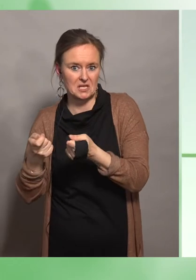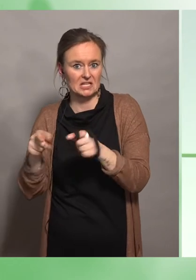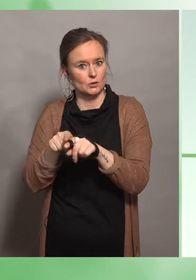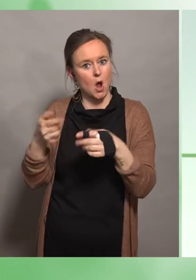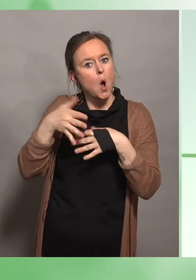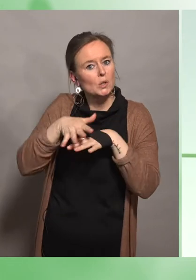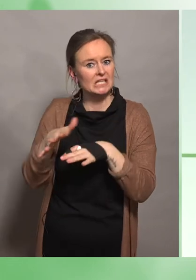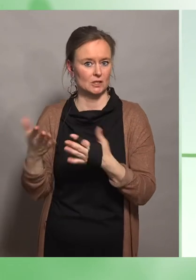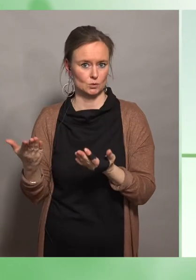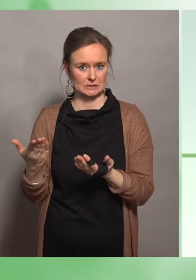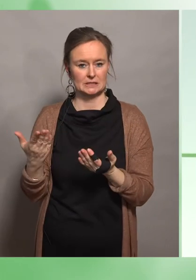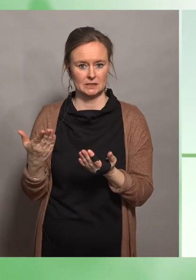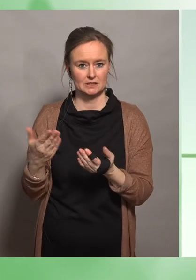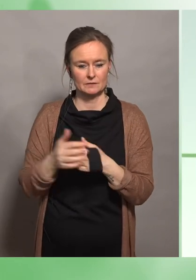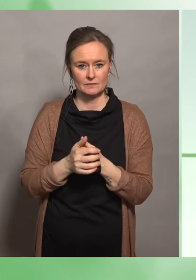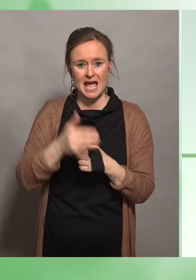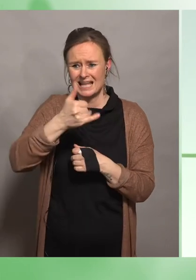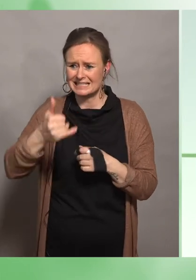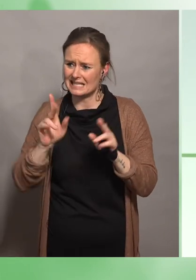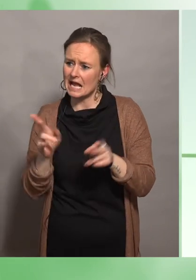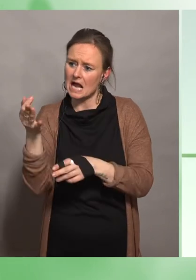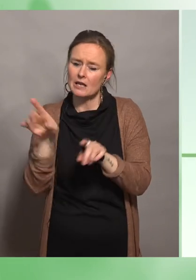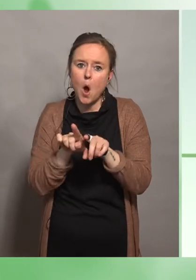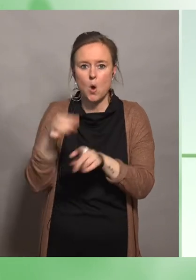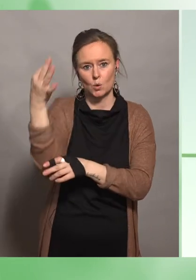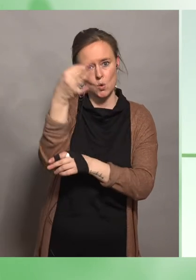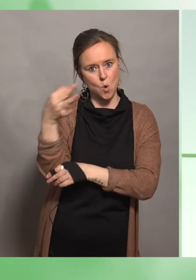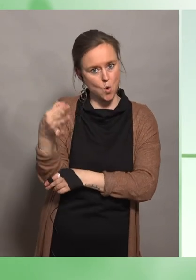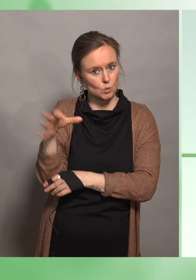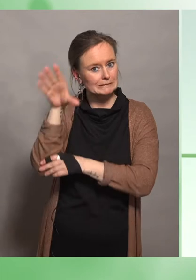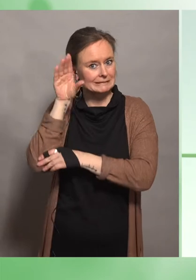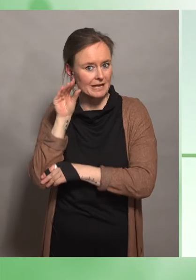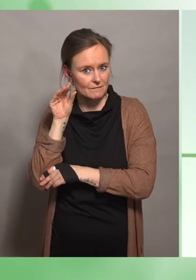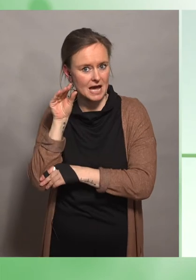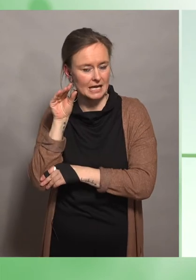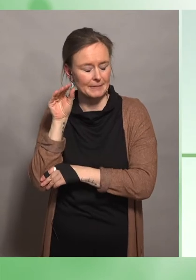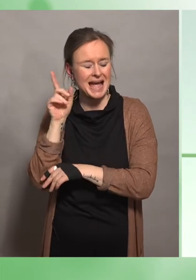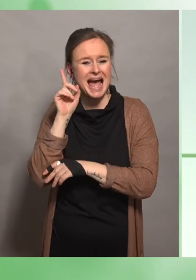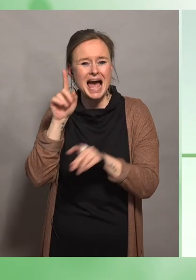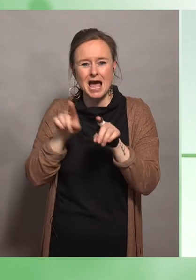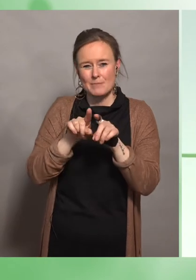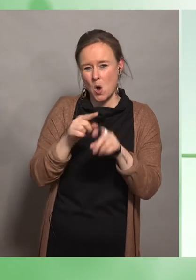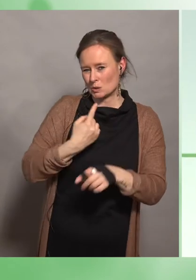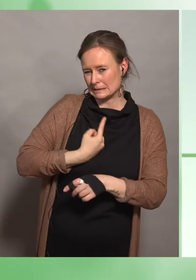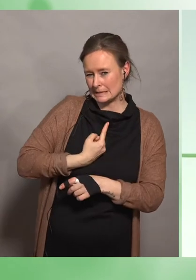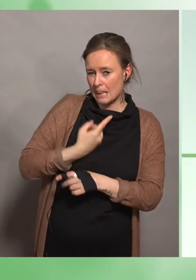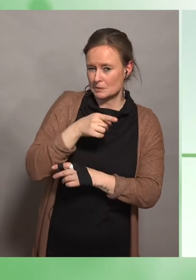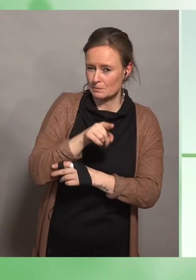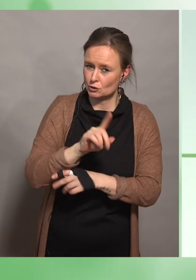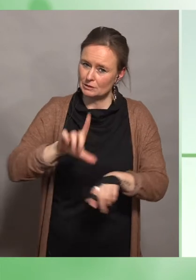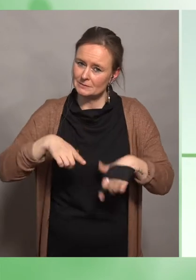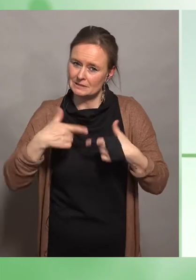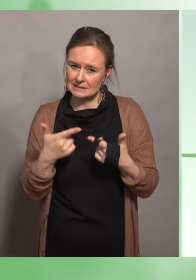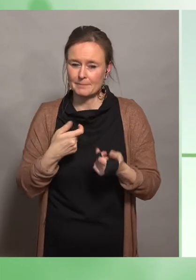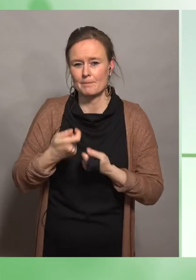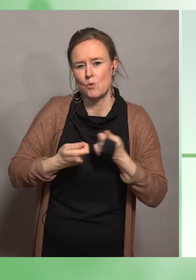die Segnung in der Kunst konsumieren kann, aber auch das selbstbestimmte Leben und die politische Teilhabe